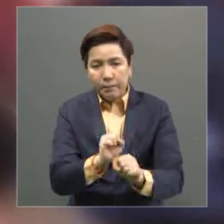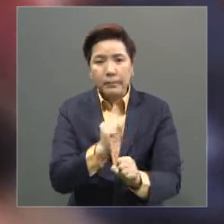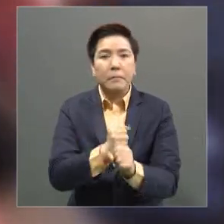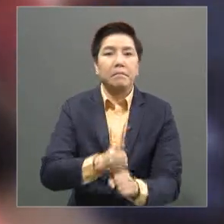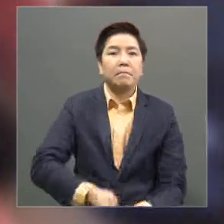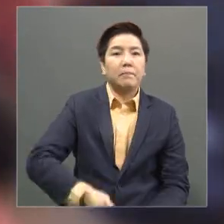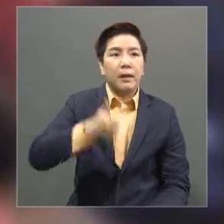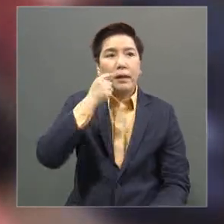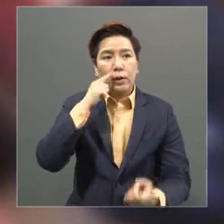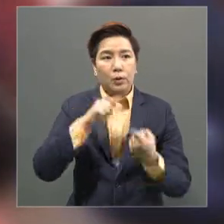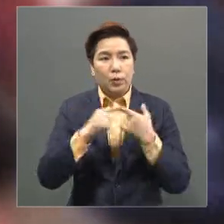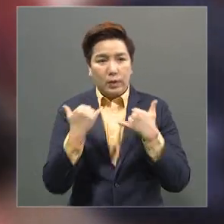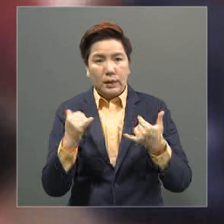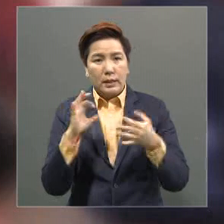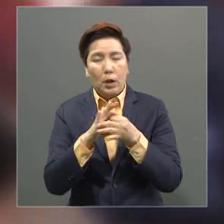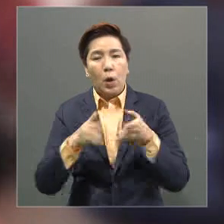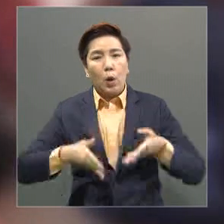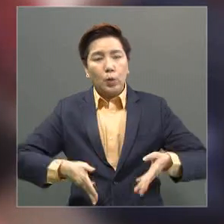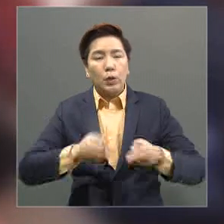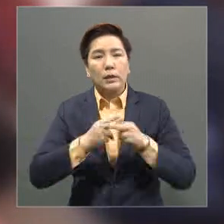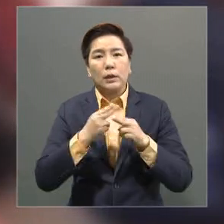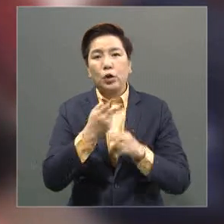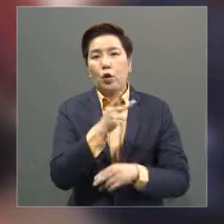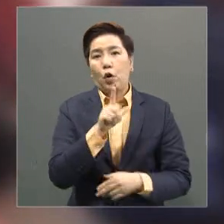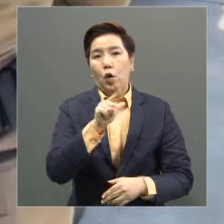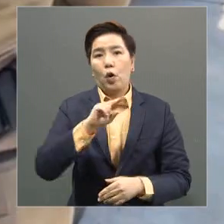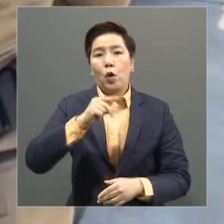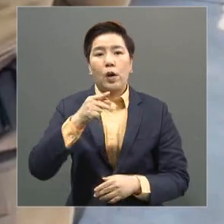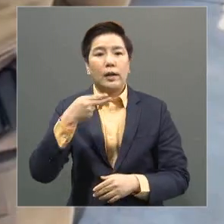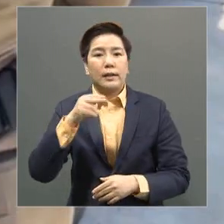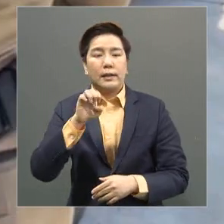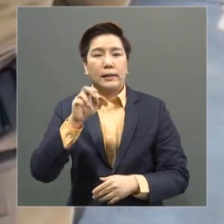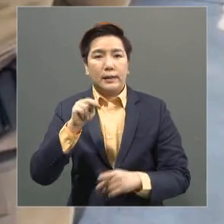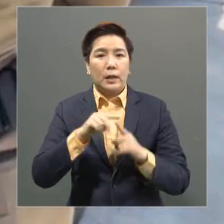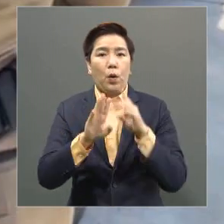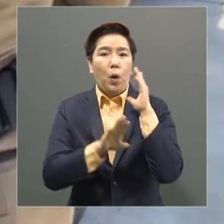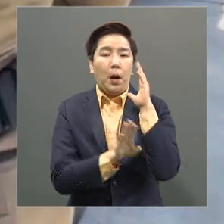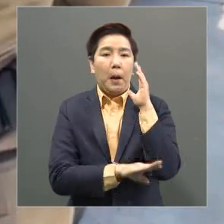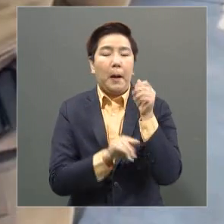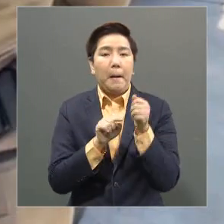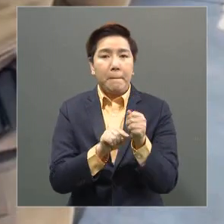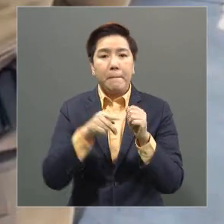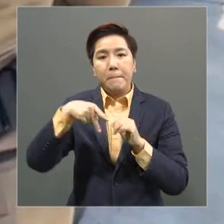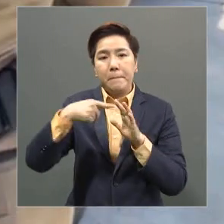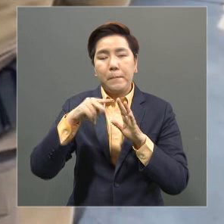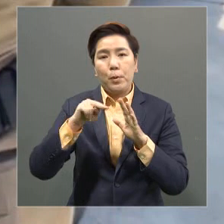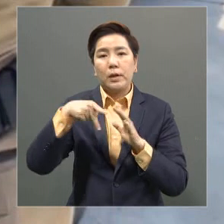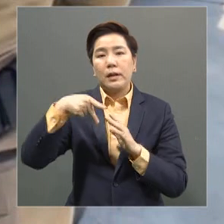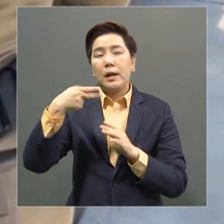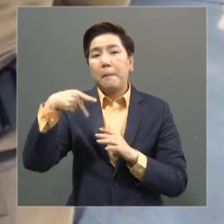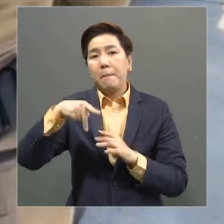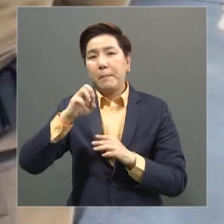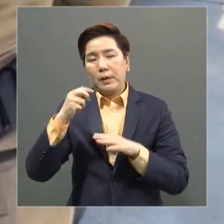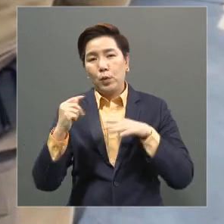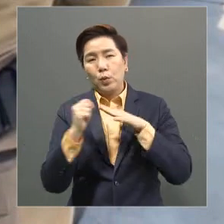ทันทีนะครับที่บริเวณเอ่อถนนบ้านคลองหินหมู่ที่ 7ตำบลหัวเตยอำเภอพุนพินเป็นรถกระบะตู้ทึบยี่ห้อโตโยต้า